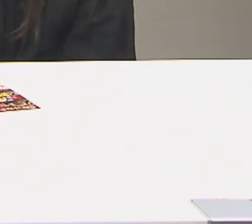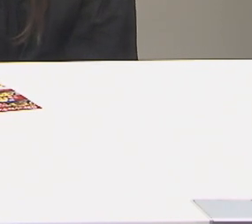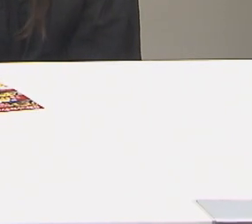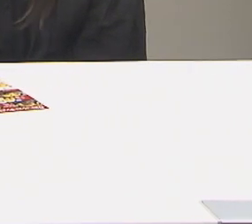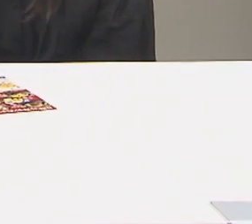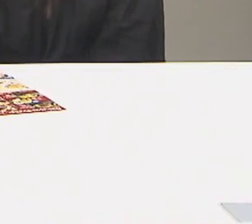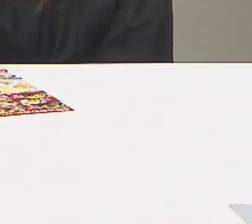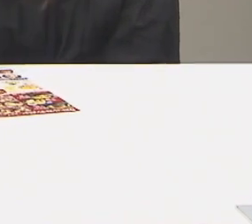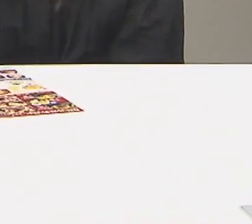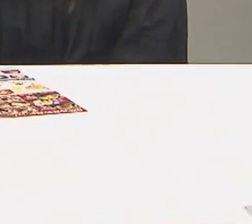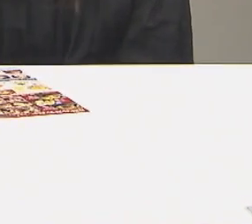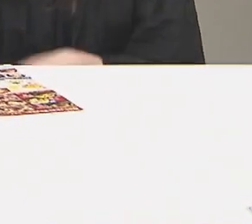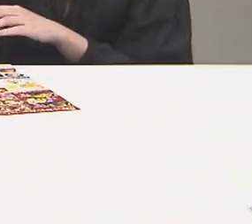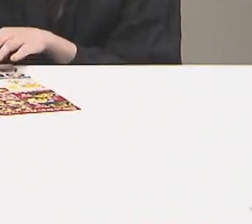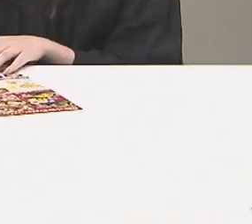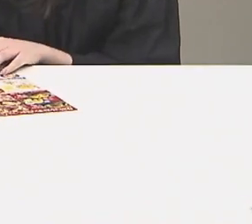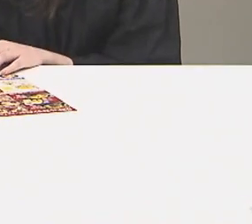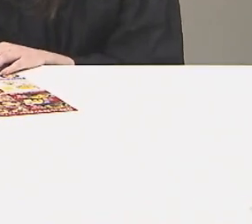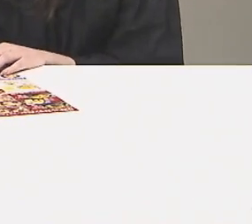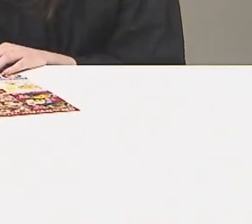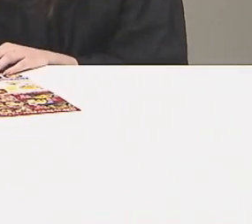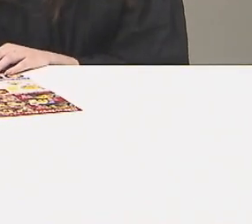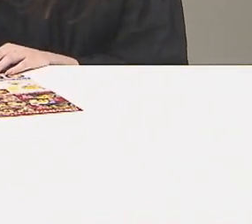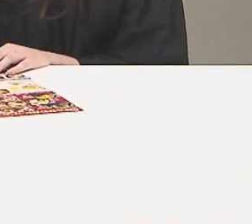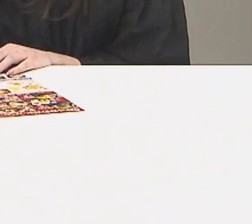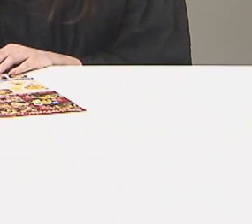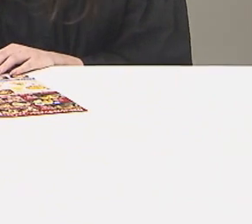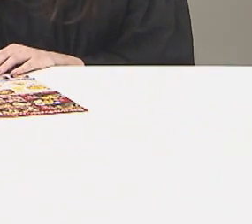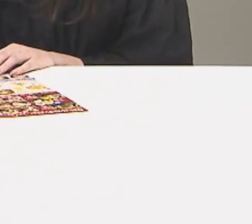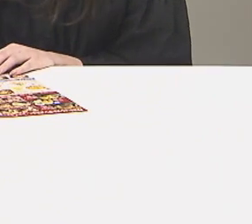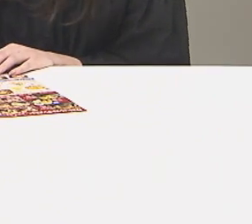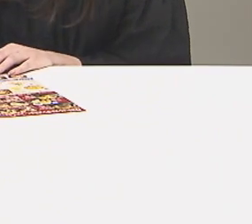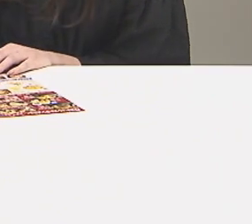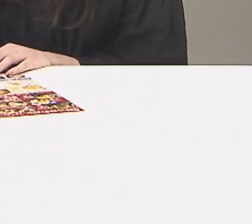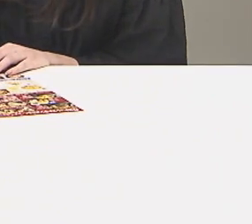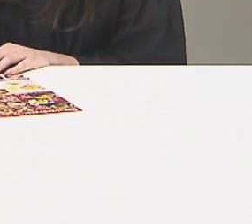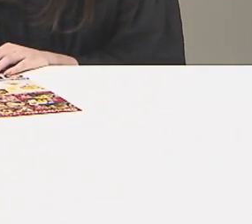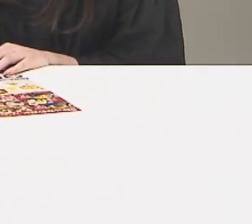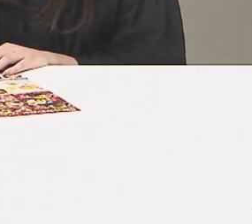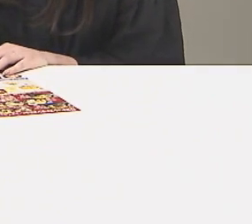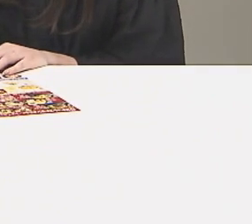めっちゃ食べるやん、めっちゃ食べる、まだ、怖い怖い怖い怖い。